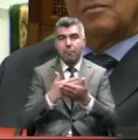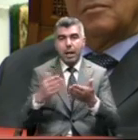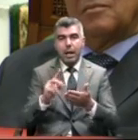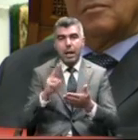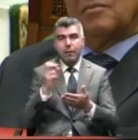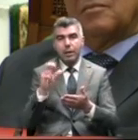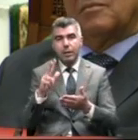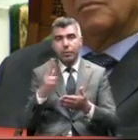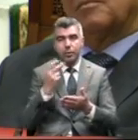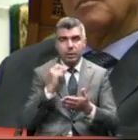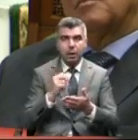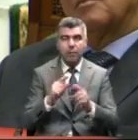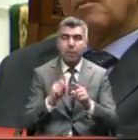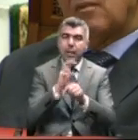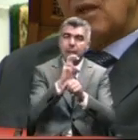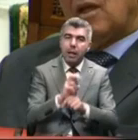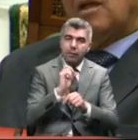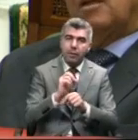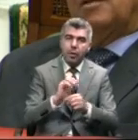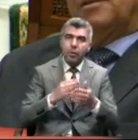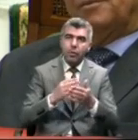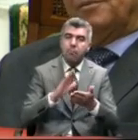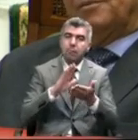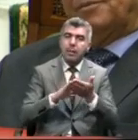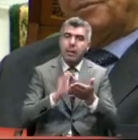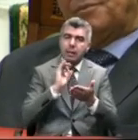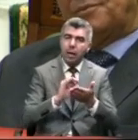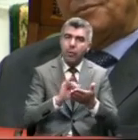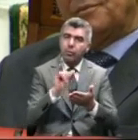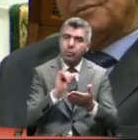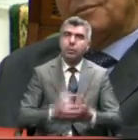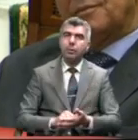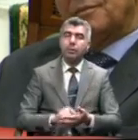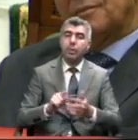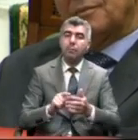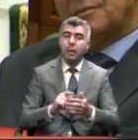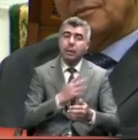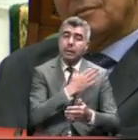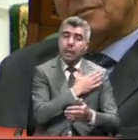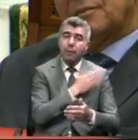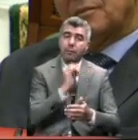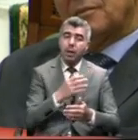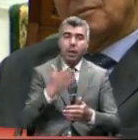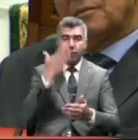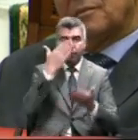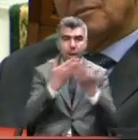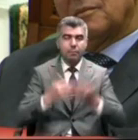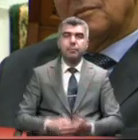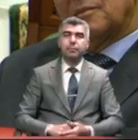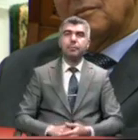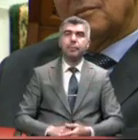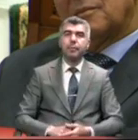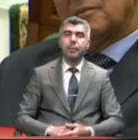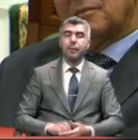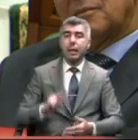يعني اقترضنا والاحتلاك هبط بقات لنا شي بركه ولكنها قروض في الاصل فقط نفهمو هاد القضيه المساله